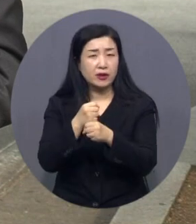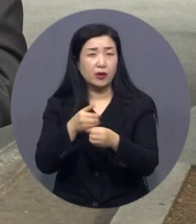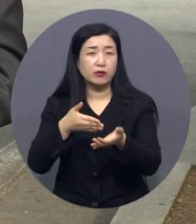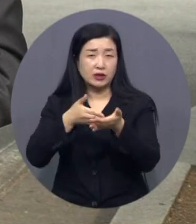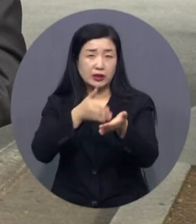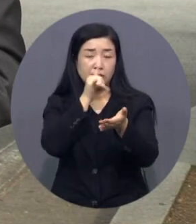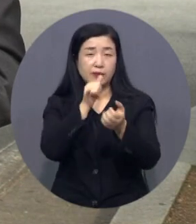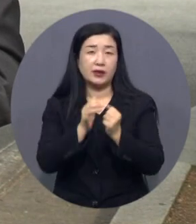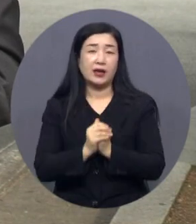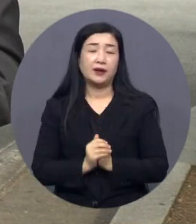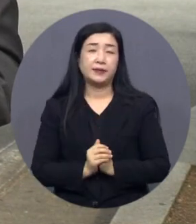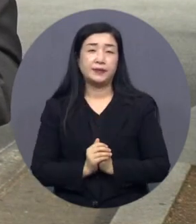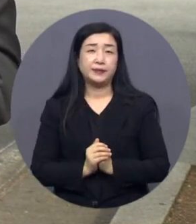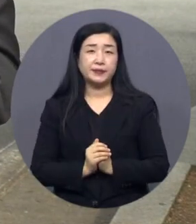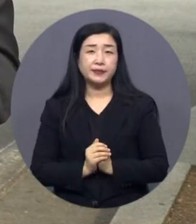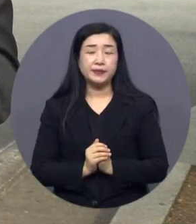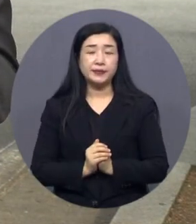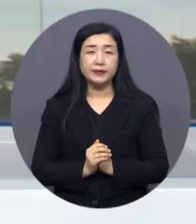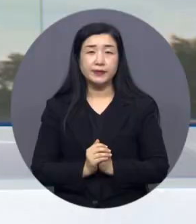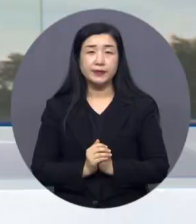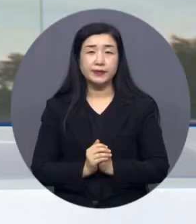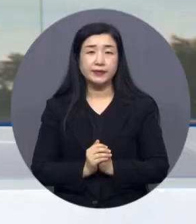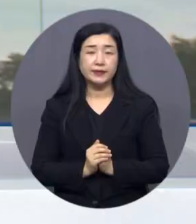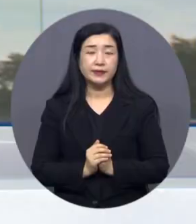MBC 뉴스 조수영입니다.